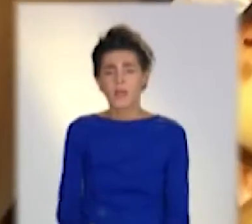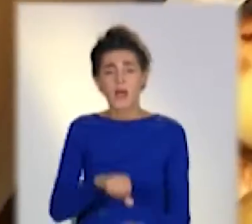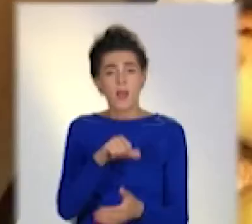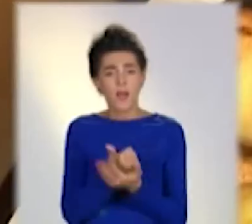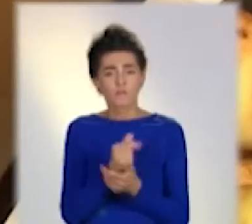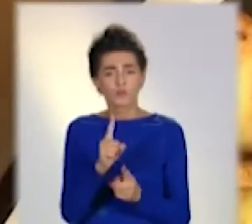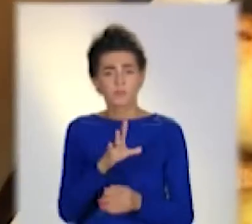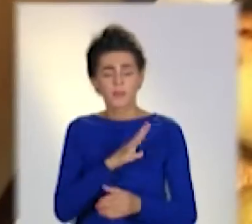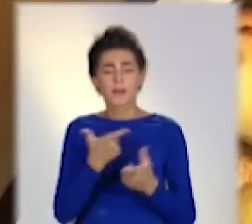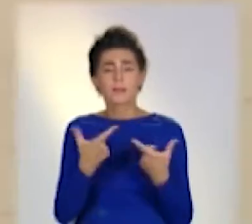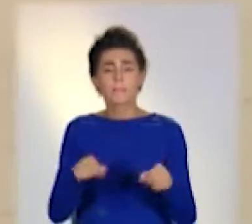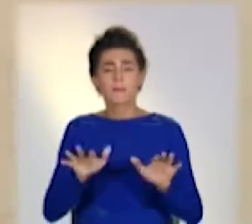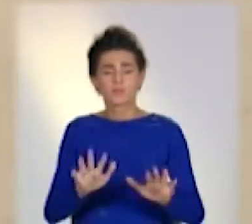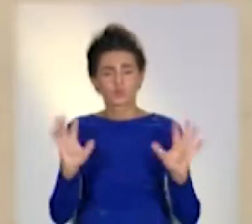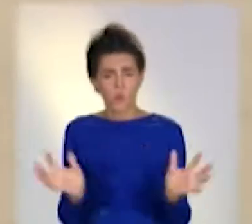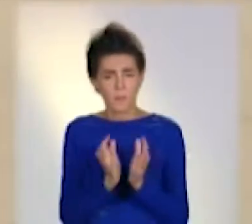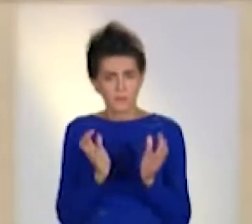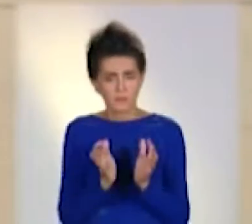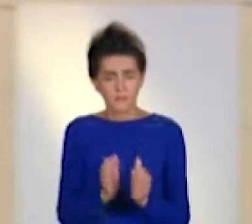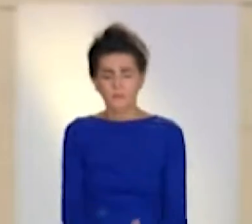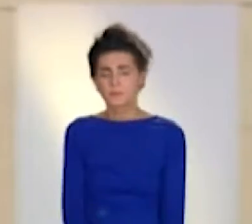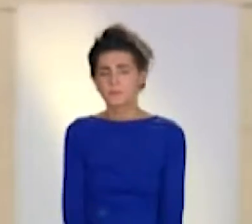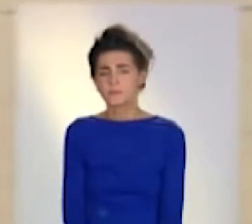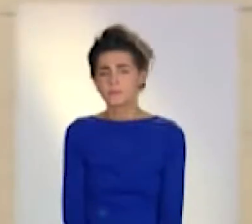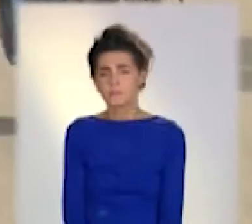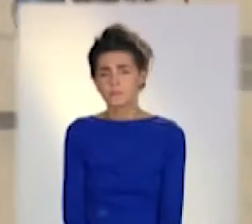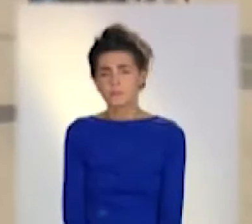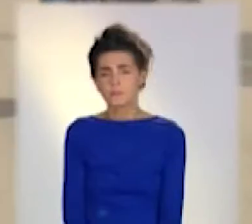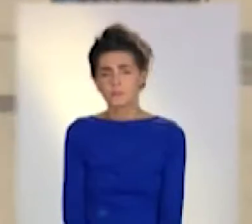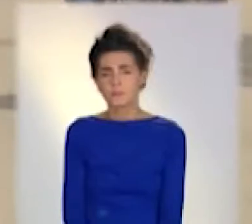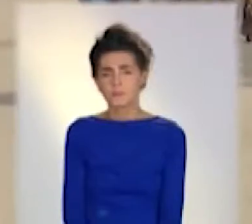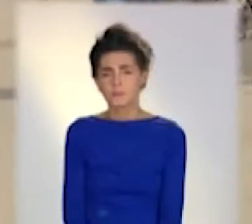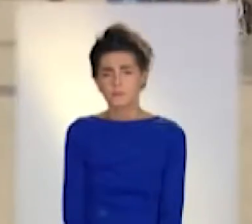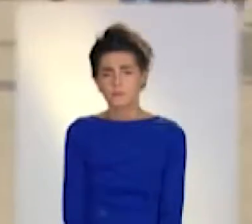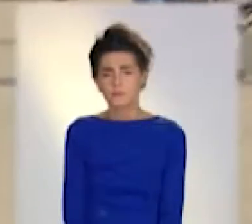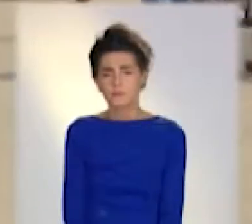Головне, аби було де зберігати городину. Олена Успенська, Володимир Краснов, телеканал «Донбас».